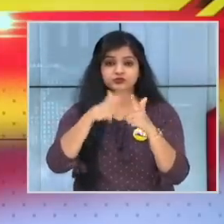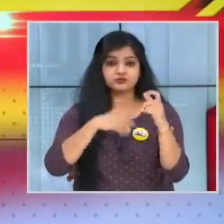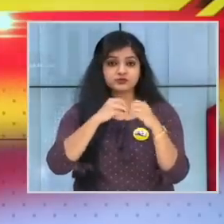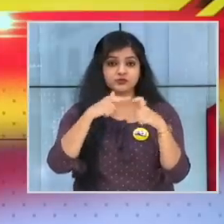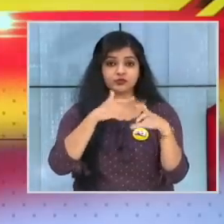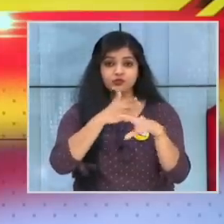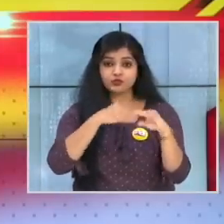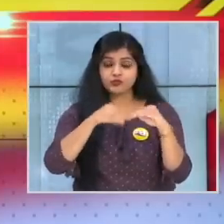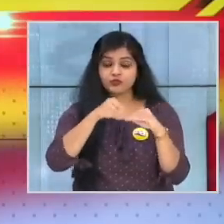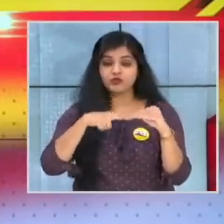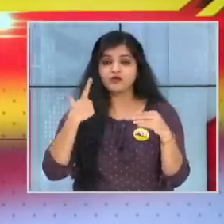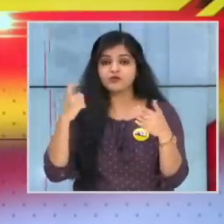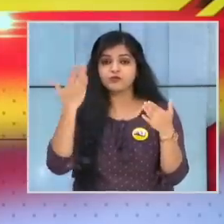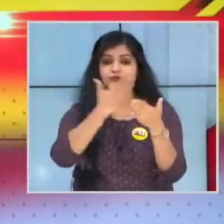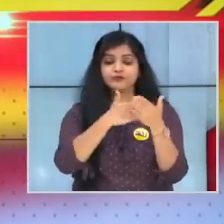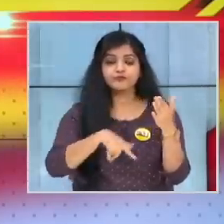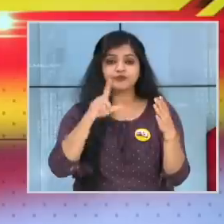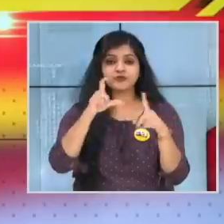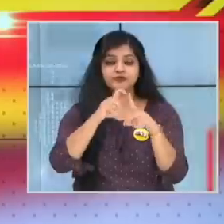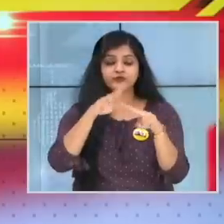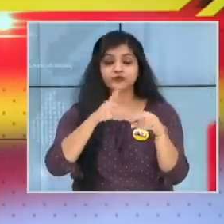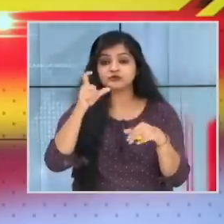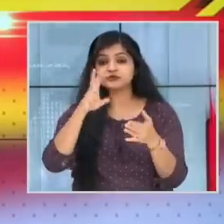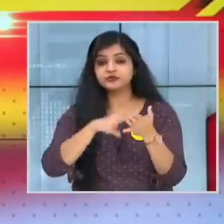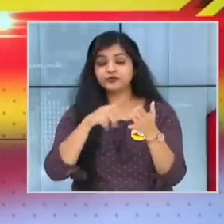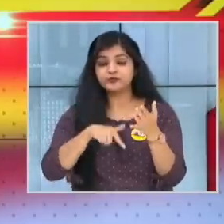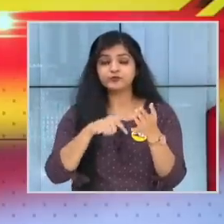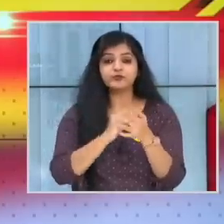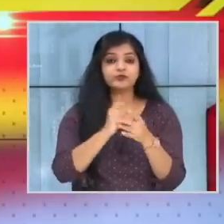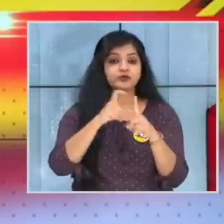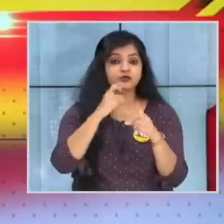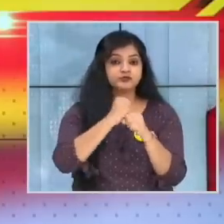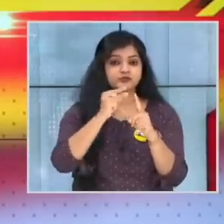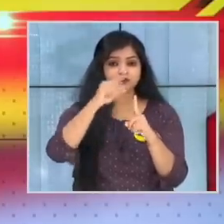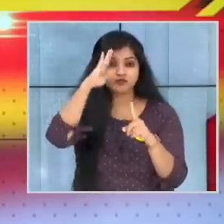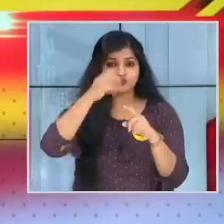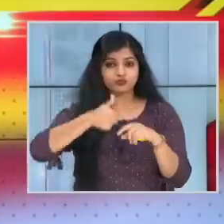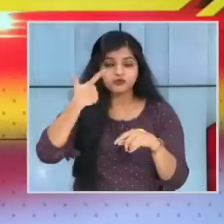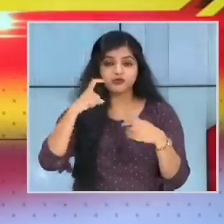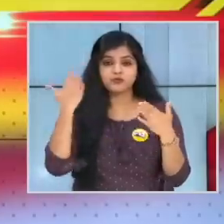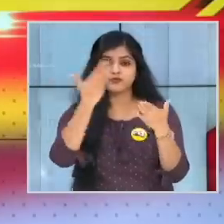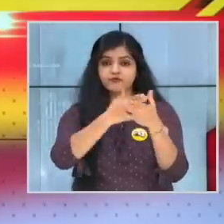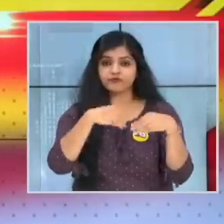പരാതിയുമായി LDF മുഖ്യമന്ത്രിക്കും DGPക്കും പരാതി നൽകി. വിവരങ്ങളുമായി രാഹുൽ സുരേഷ് കോഴിക്കോട് നിന്ന്